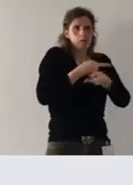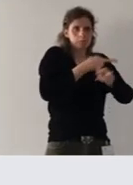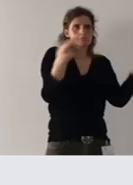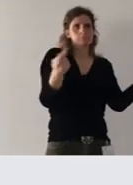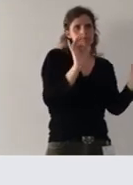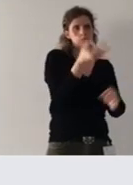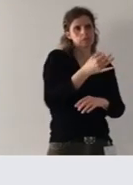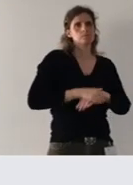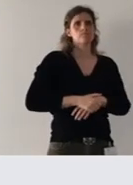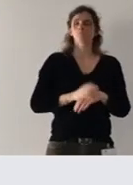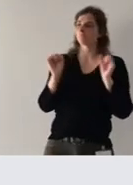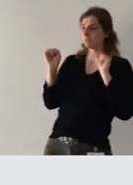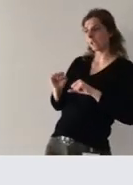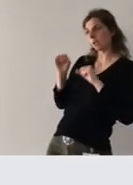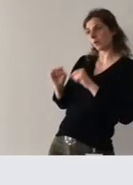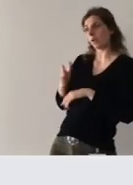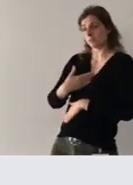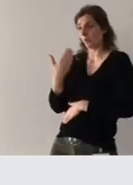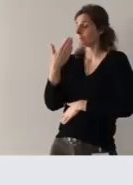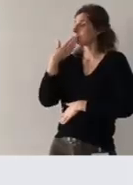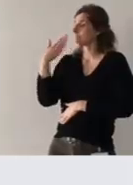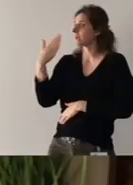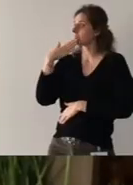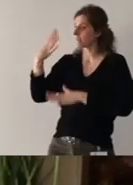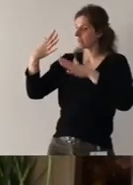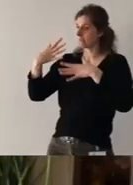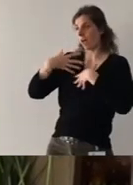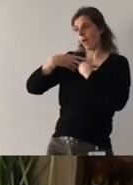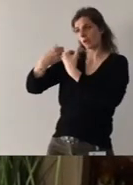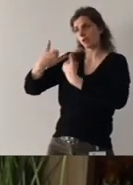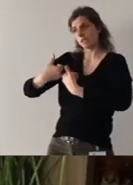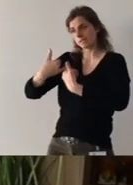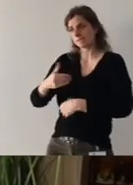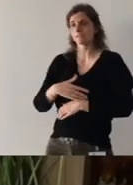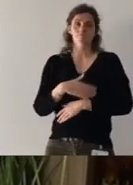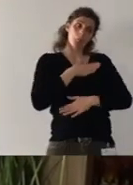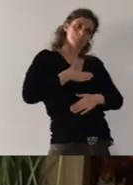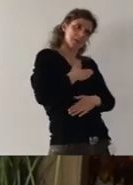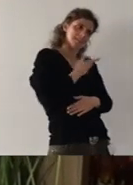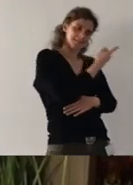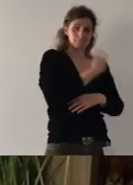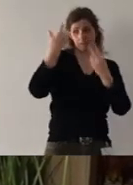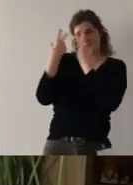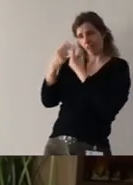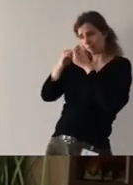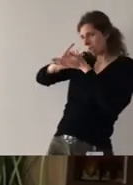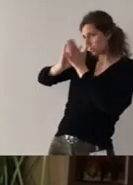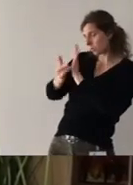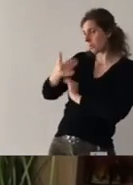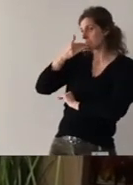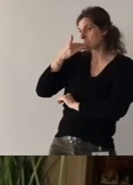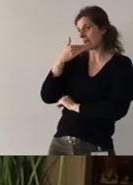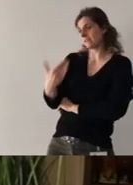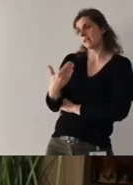surtout par ces vecteurs-là. D'accord. Eh bien écoutez, merci de nous avoir reçus, d'avoir apporté toutes